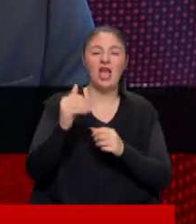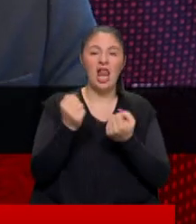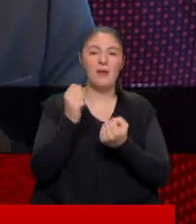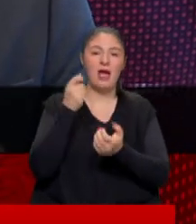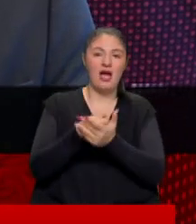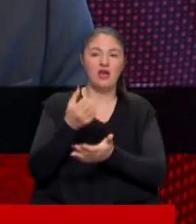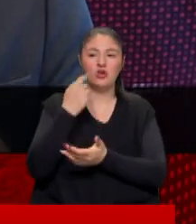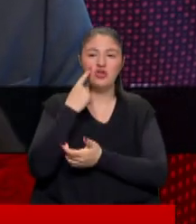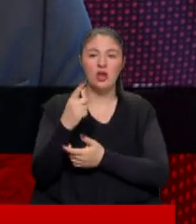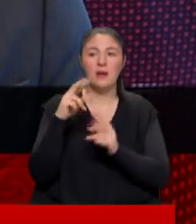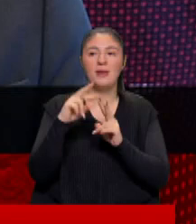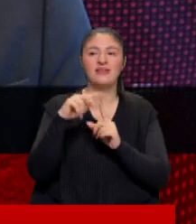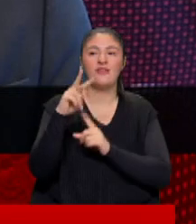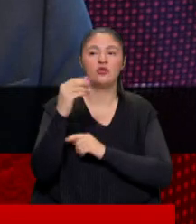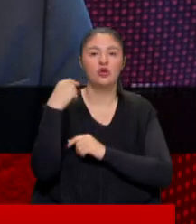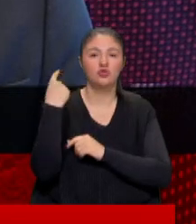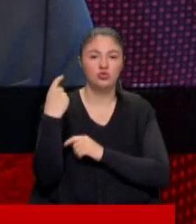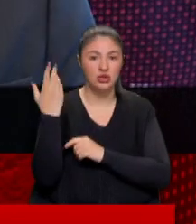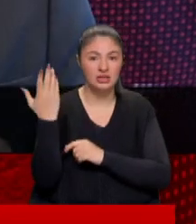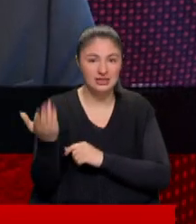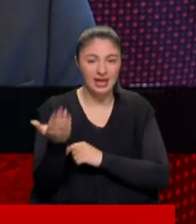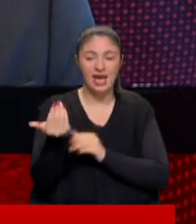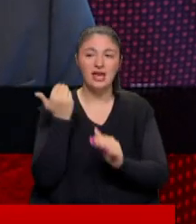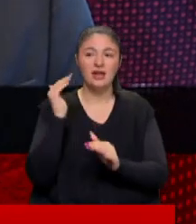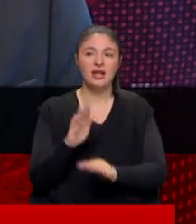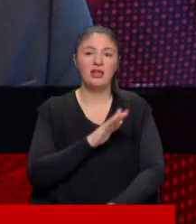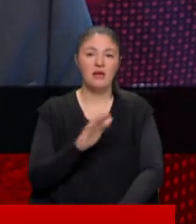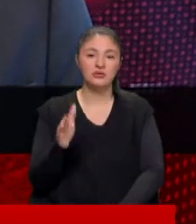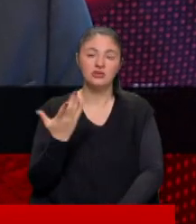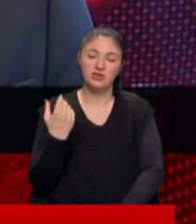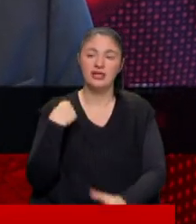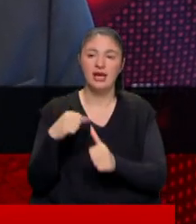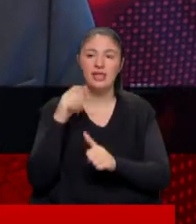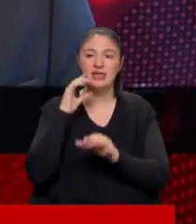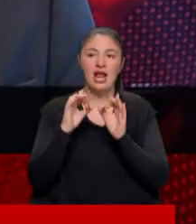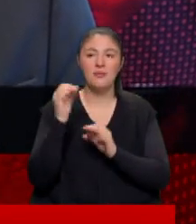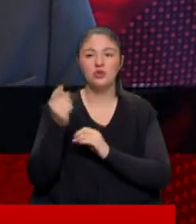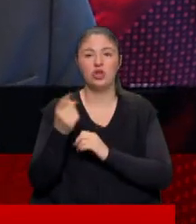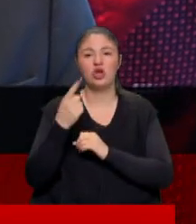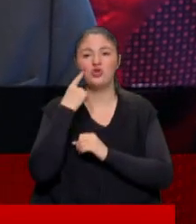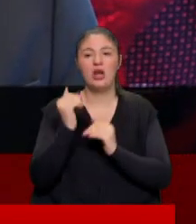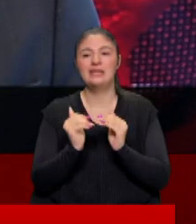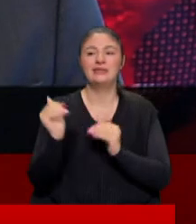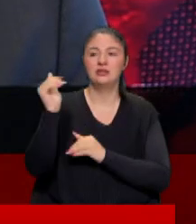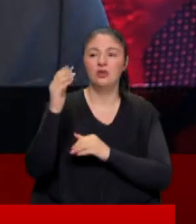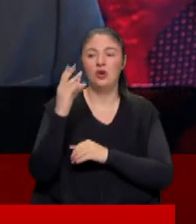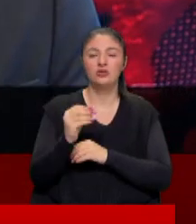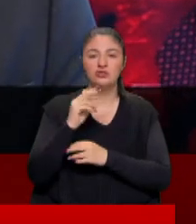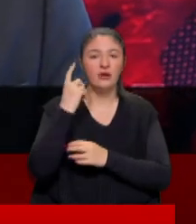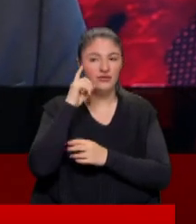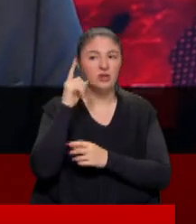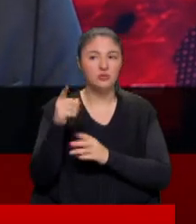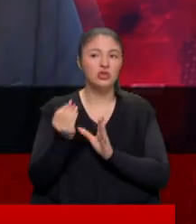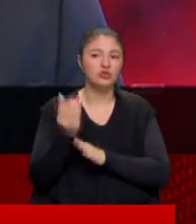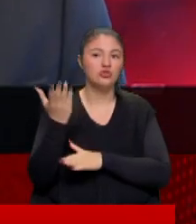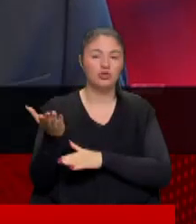üzerinden elde edilecek MTV olduğunu düşündüğümüzde geri kalanının da işte yeniden değerleme oranı kadar arttırılacağı kanaatine